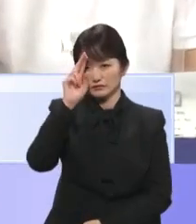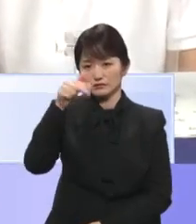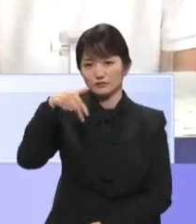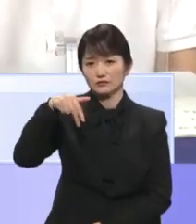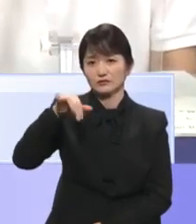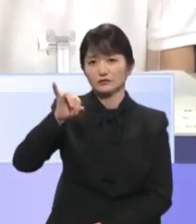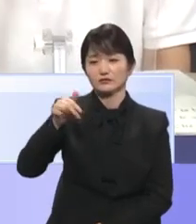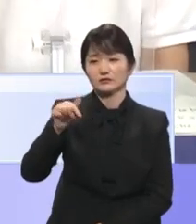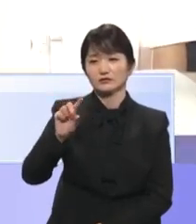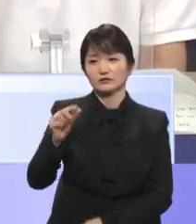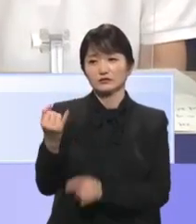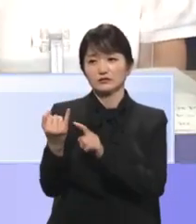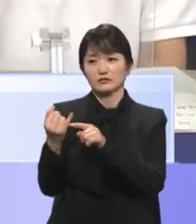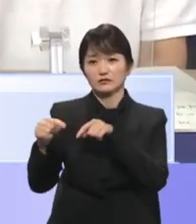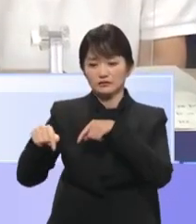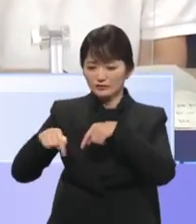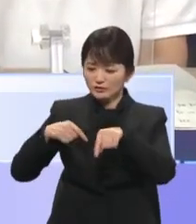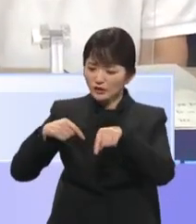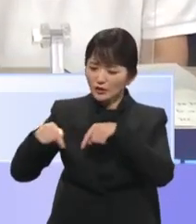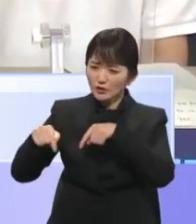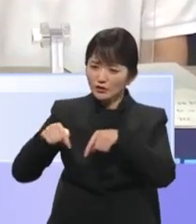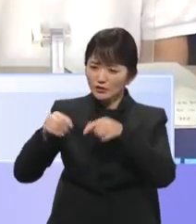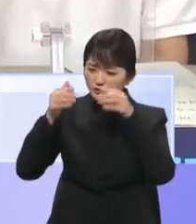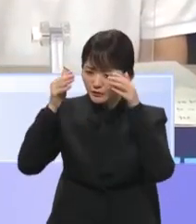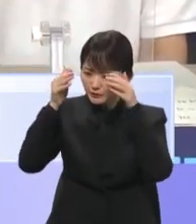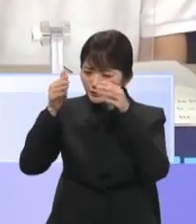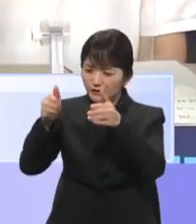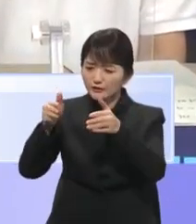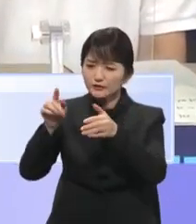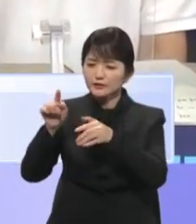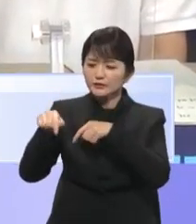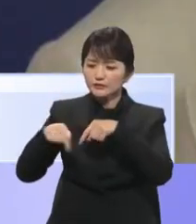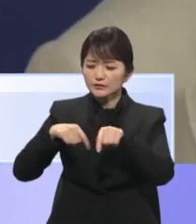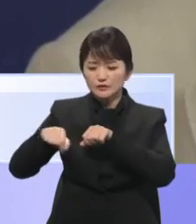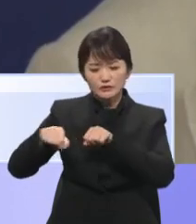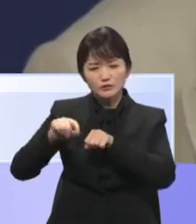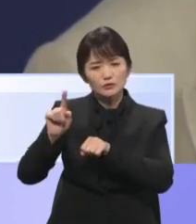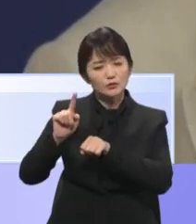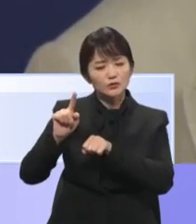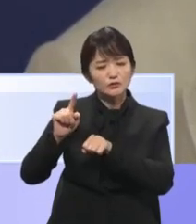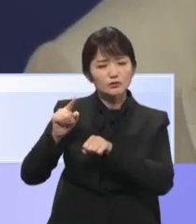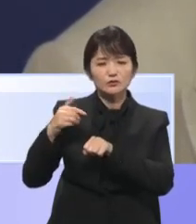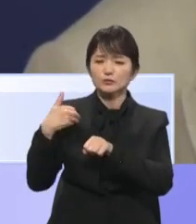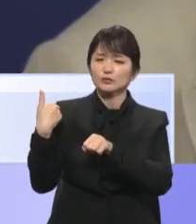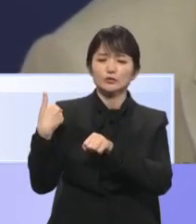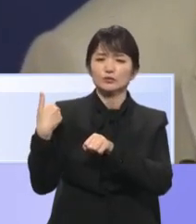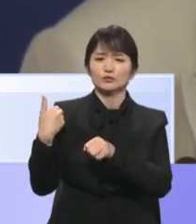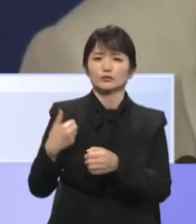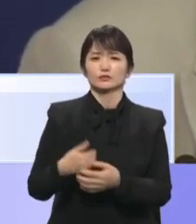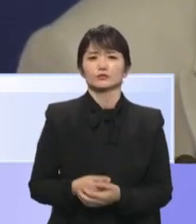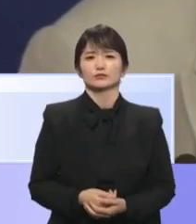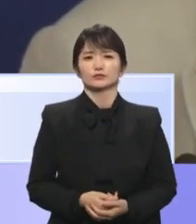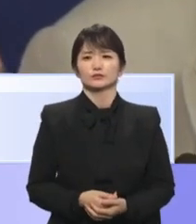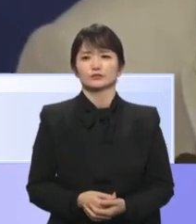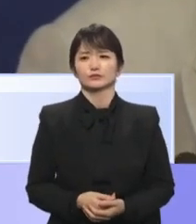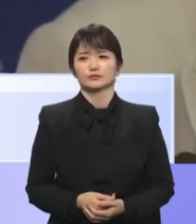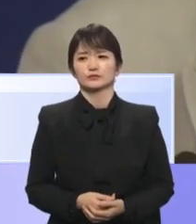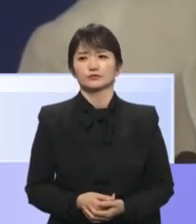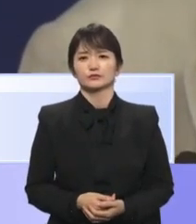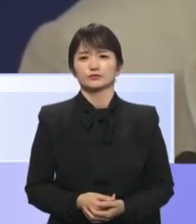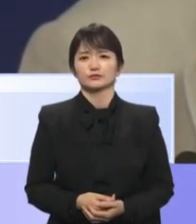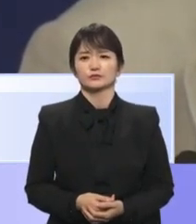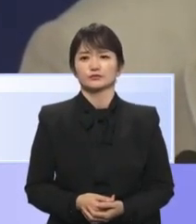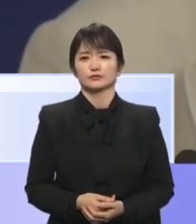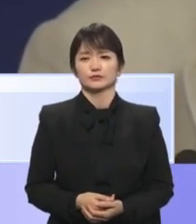비대위원장의 그런 정치적인 노선 내지 정치적인 어떤 행보가 좀 예측이 불가능하다 이런 비판을 좀 피하기 어렵다고 보거든요 아마 그런